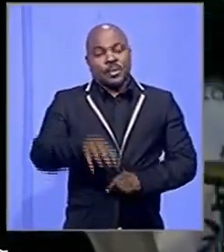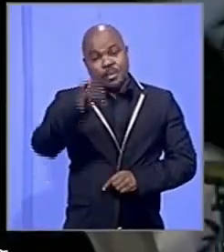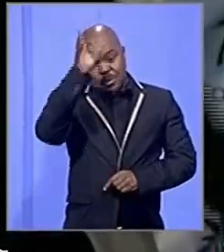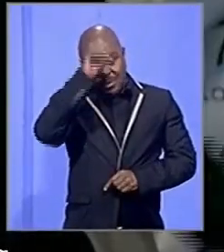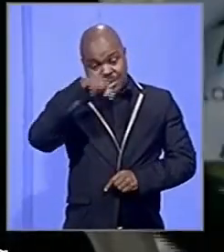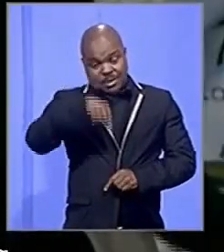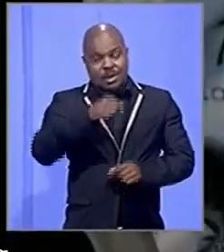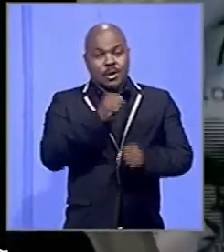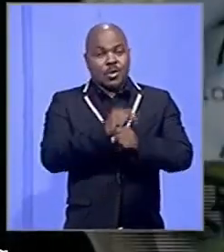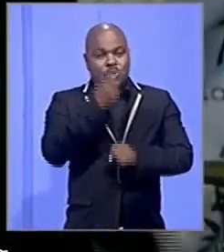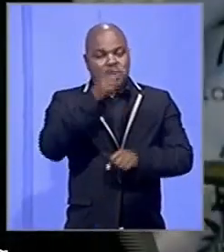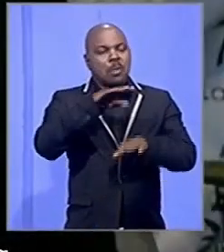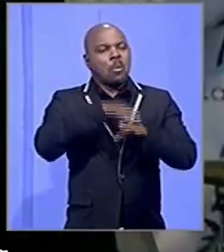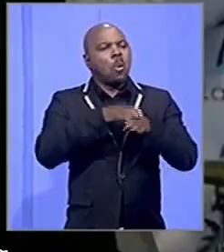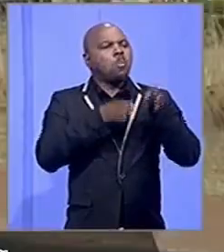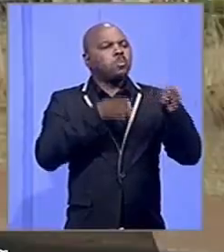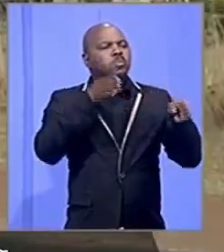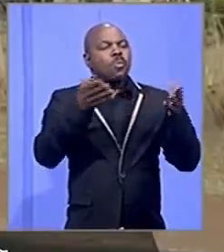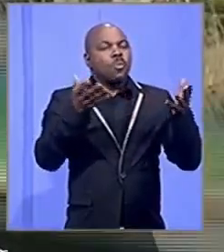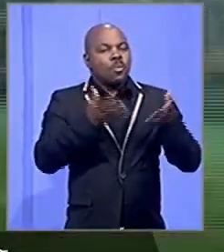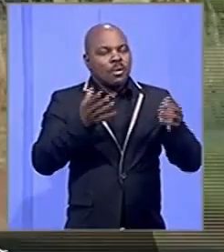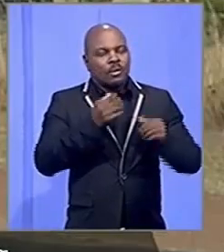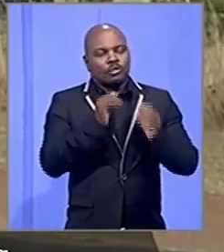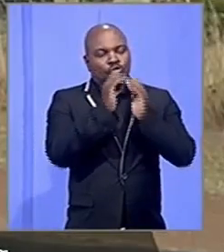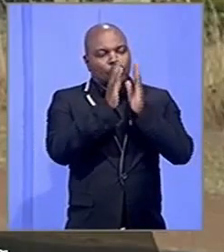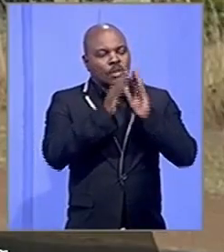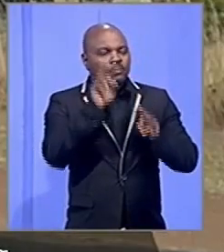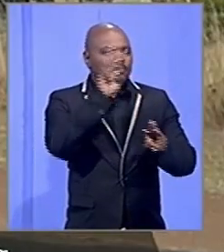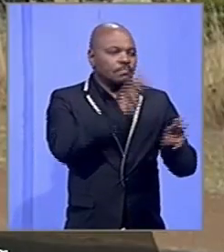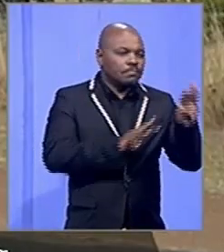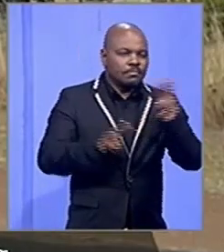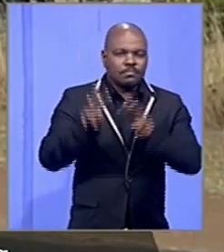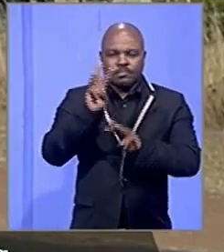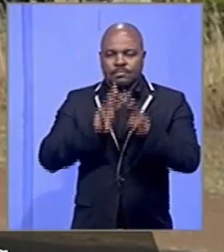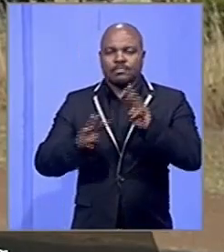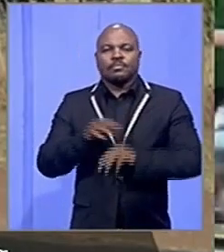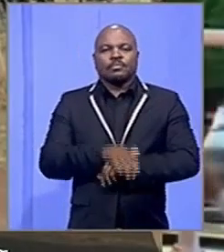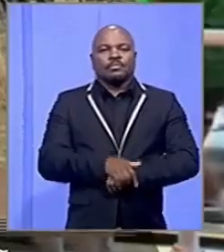Mapodisa Gauteng a phasaladitswe ka bontsi go patrola kwa dikerekeng.